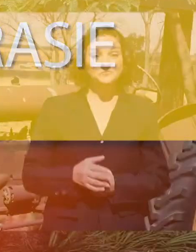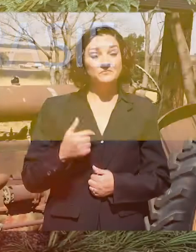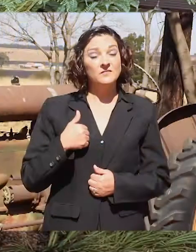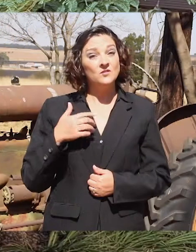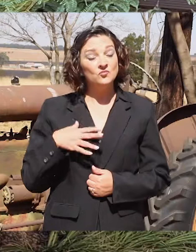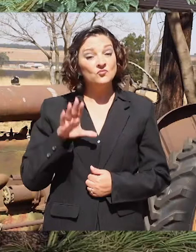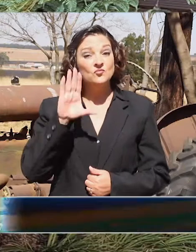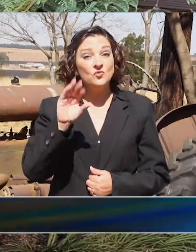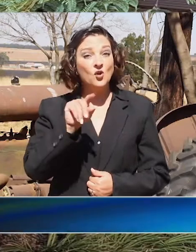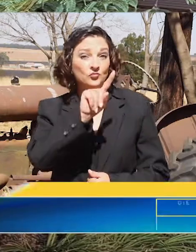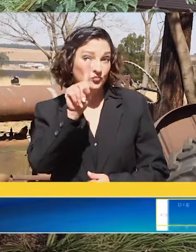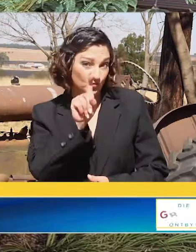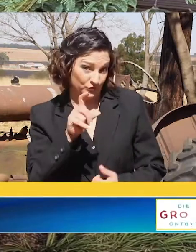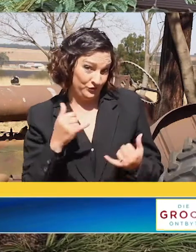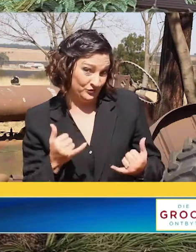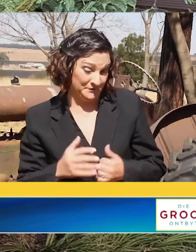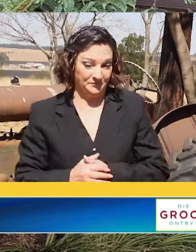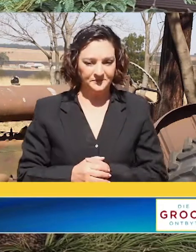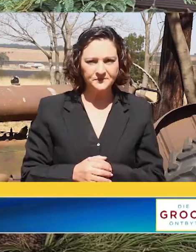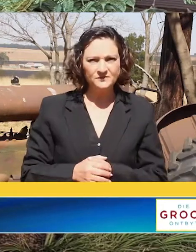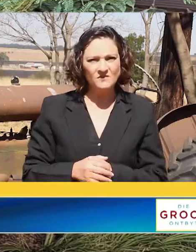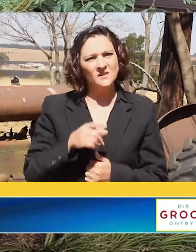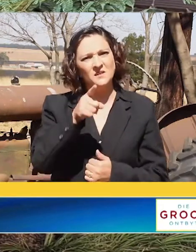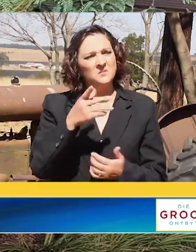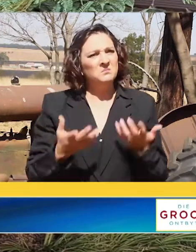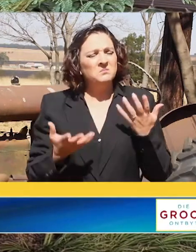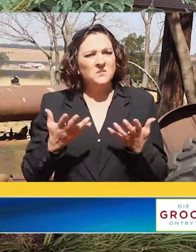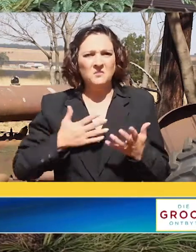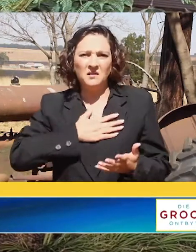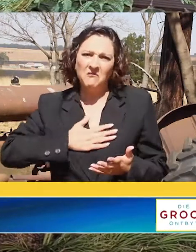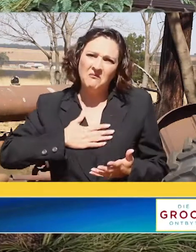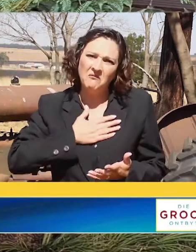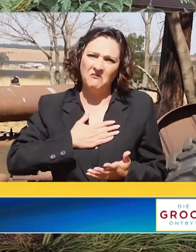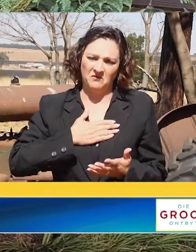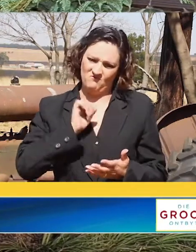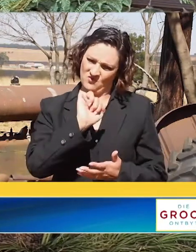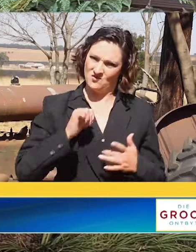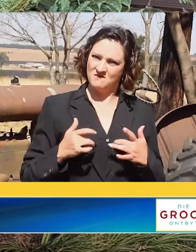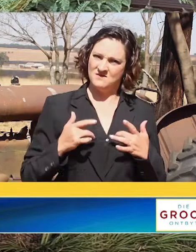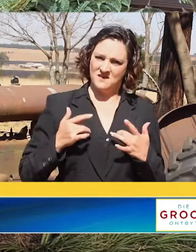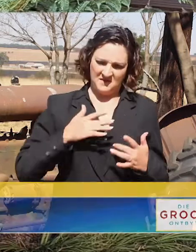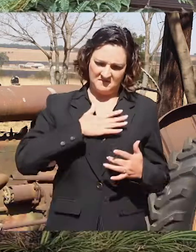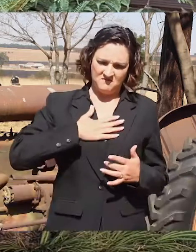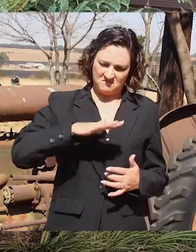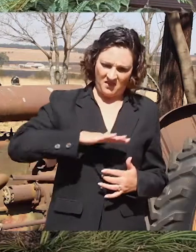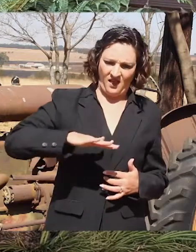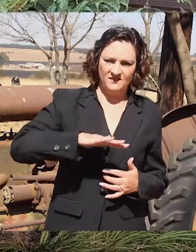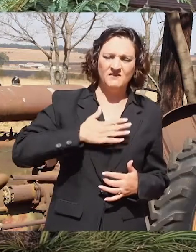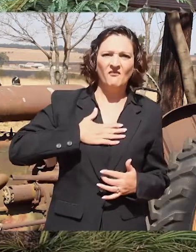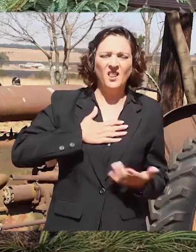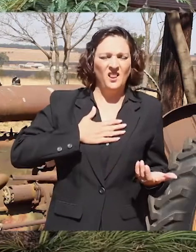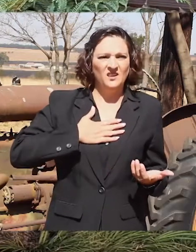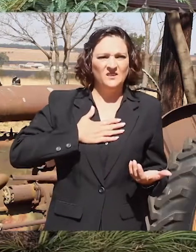Ek wil jou vanochtend een vraag vragen. Was jy al ooit op een plek waar